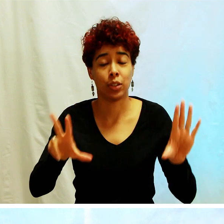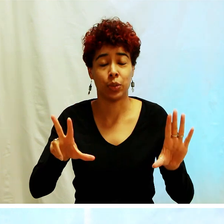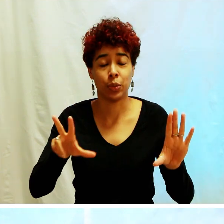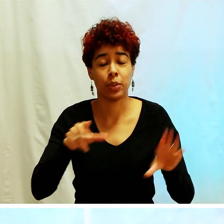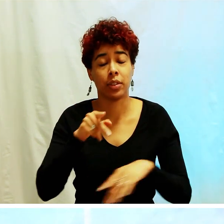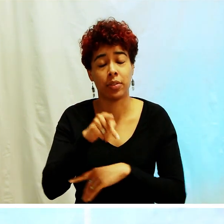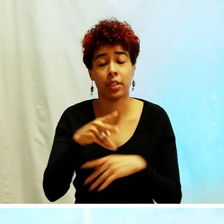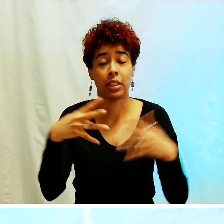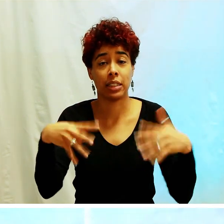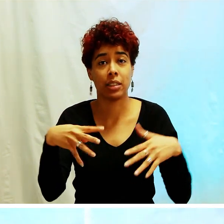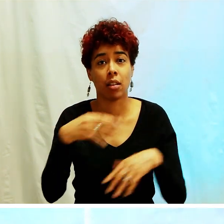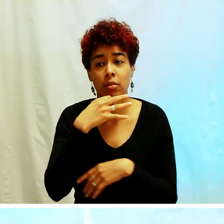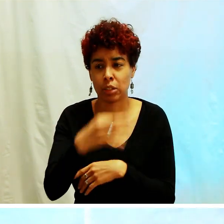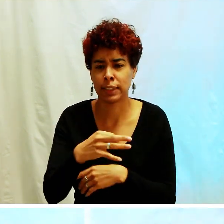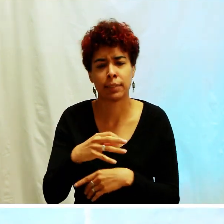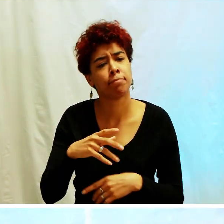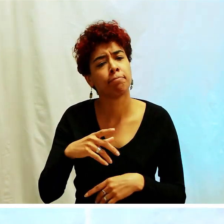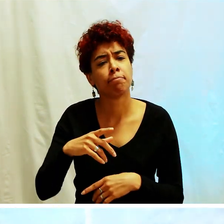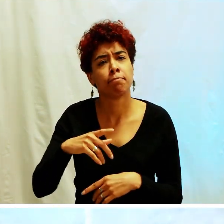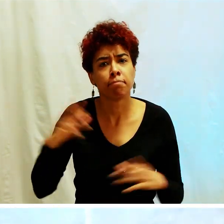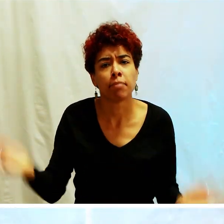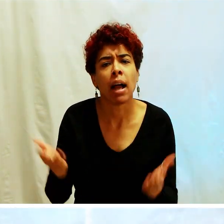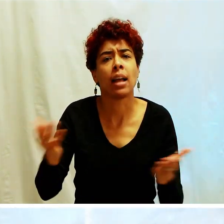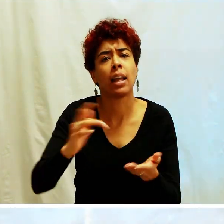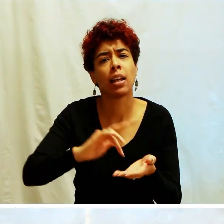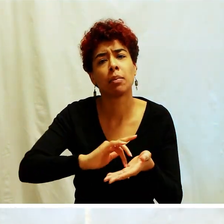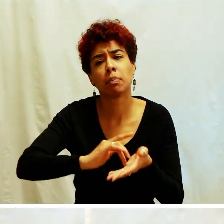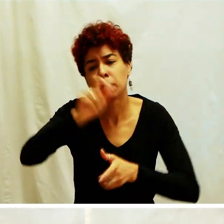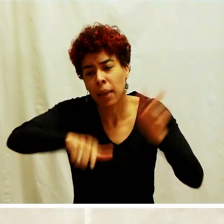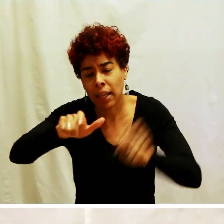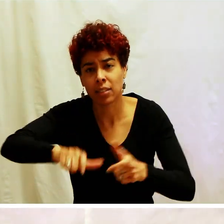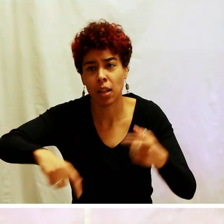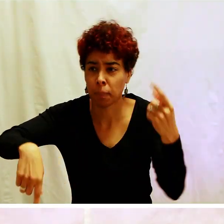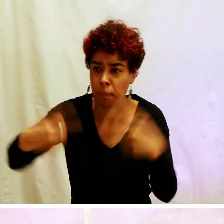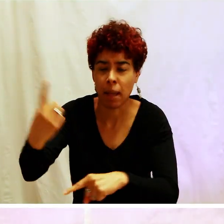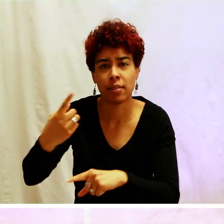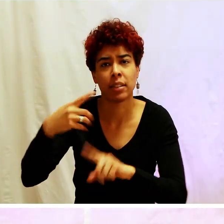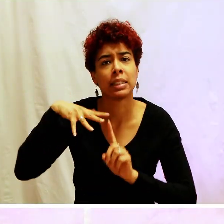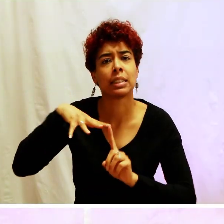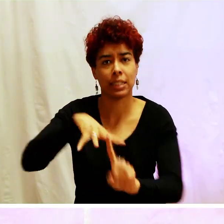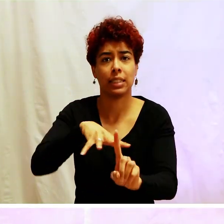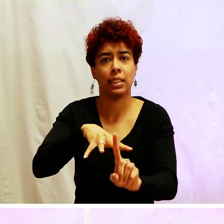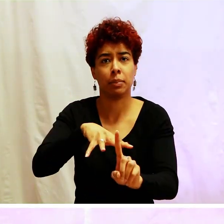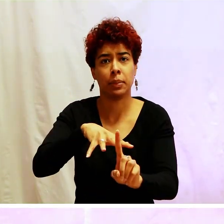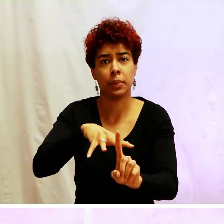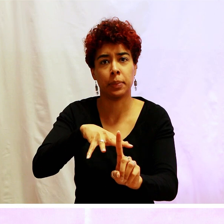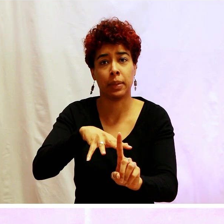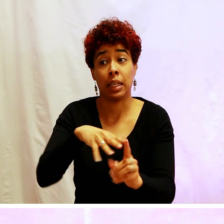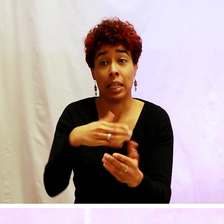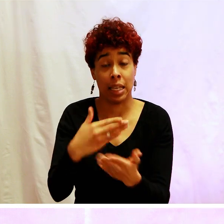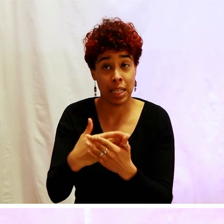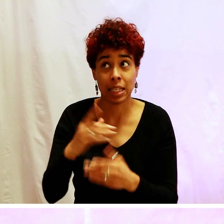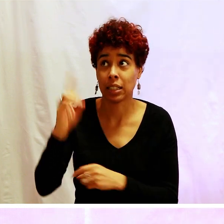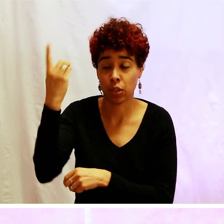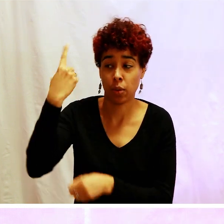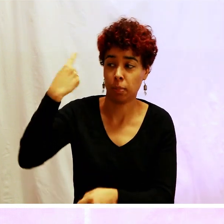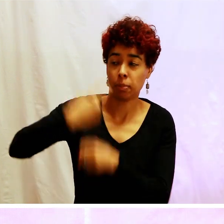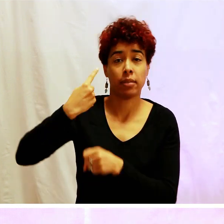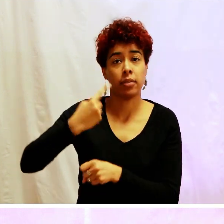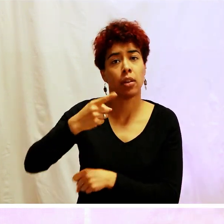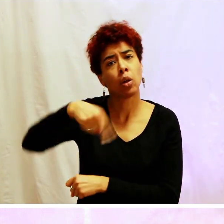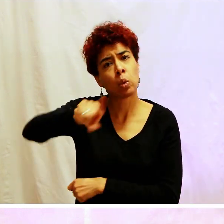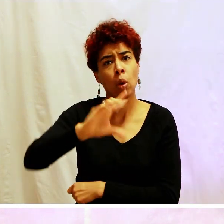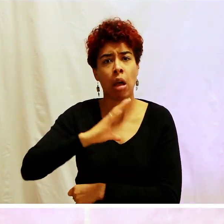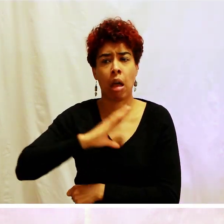nous a donné cet ordre. Parce que, en fait, c'est comme un investissement qu'il a fait dans nos vies. Tu as reçu la